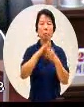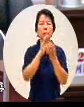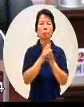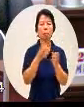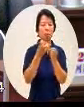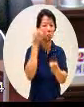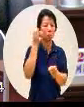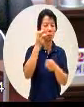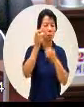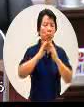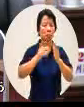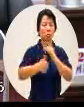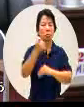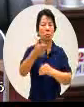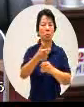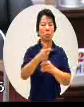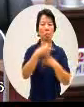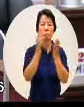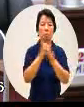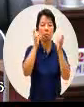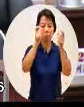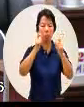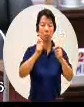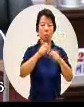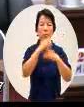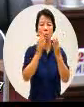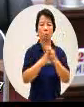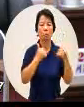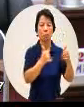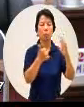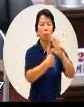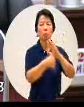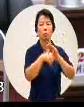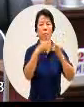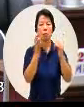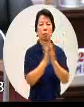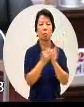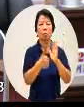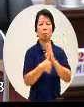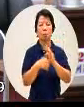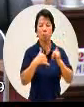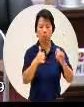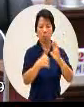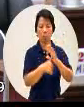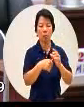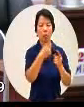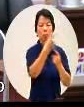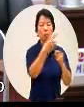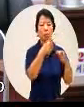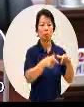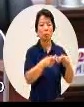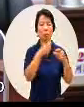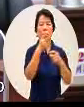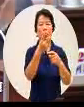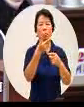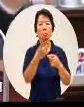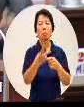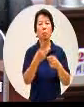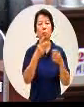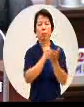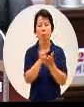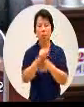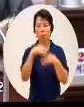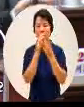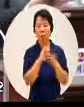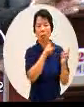三十年前的市長把高雄市路民也取得好什麼一新啊二勝啊三多啦四圍啦一直